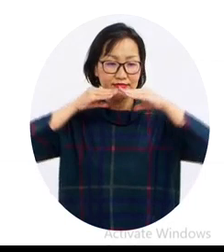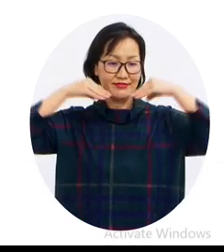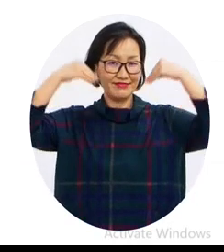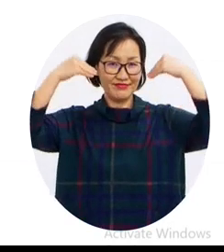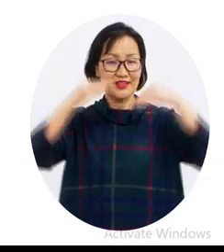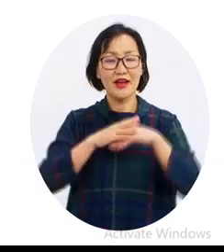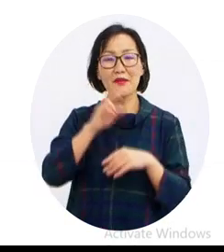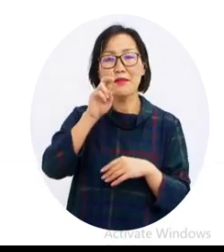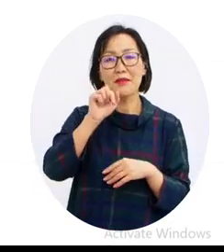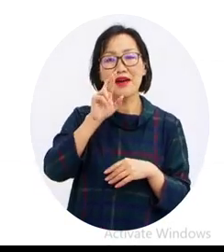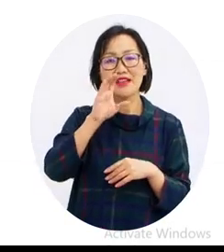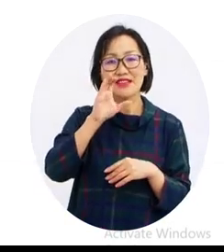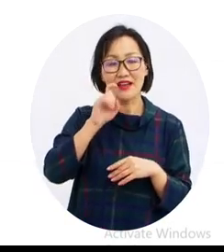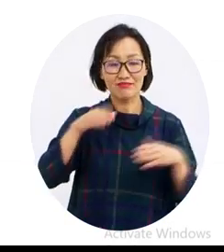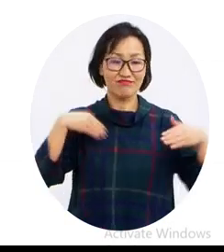Баясах.